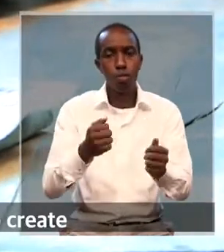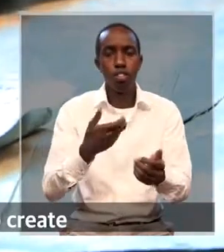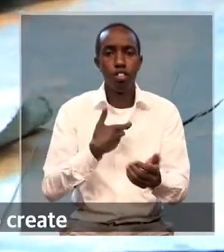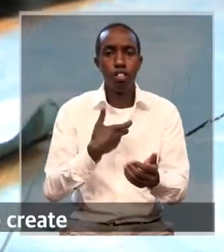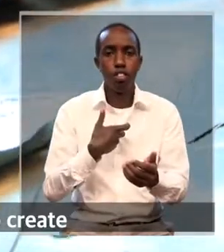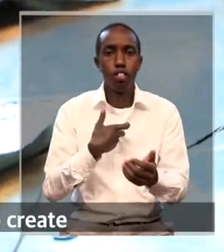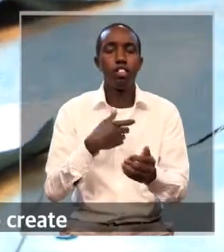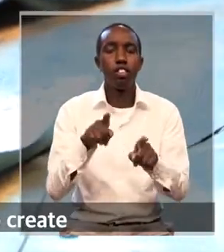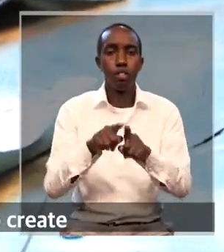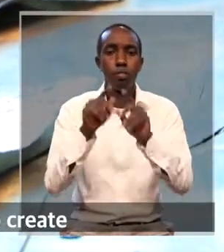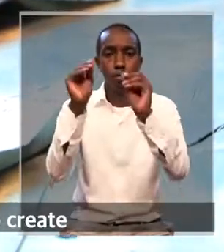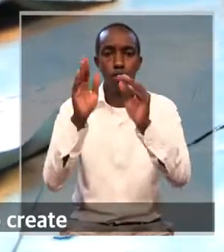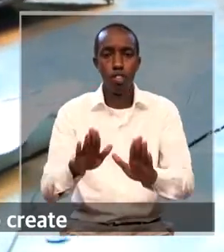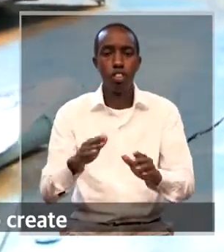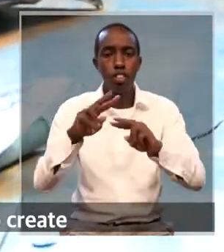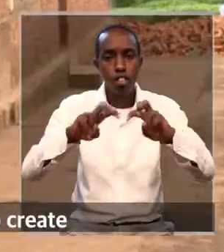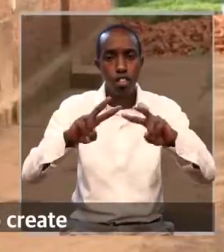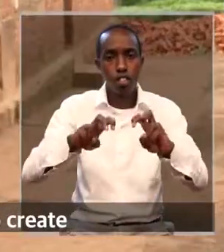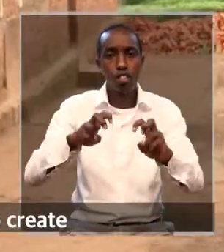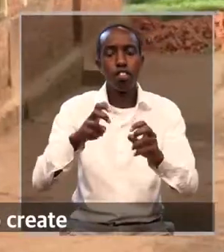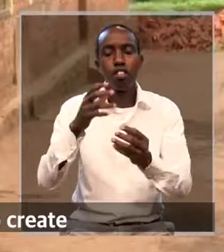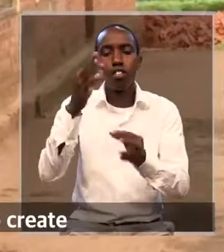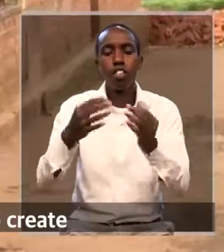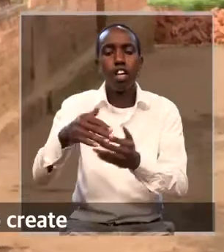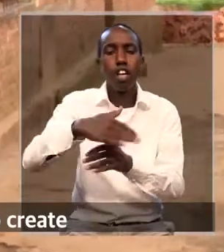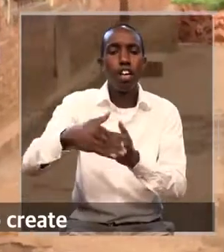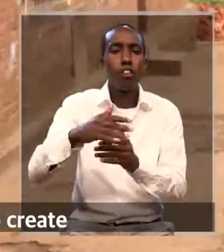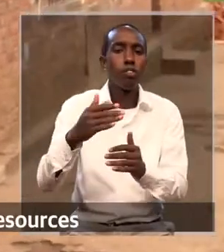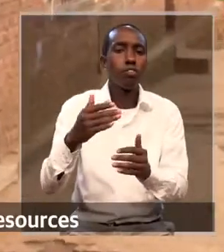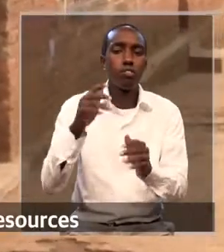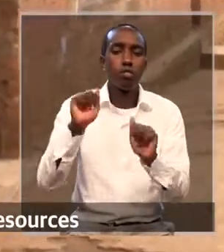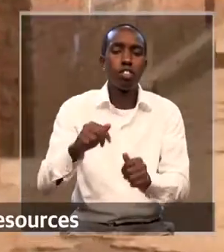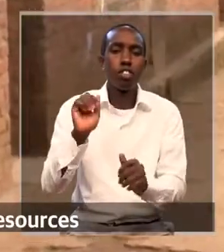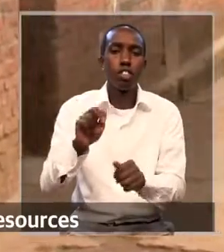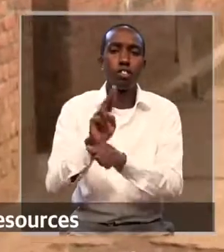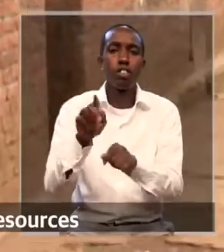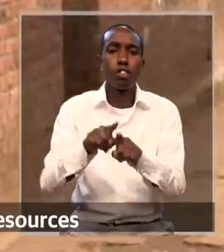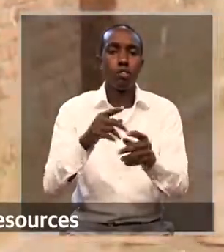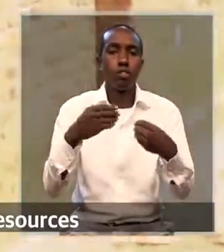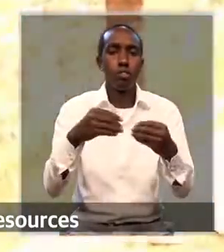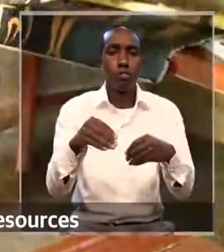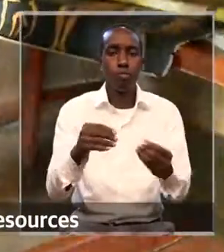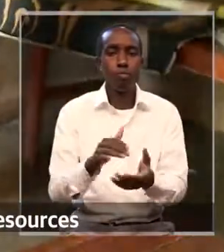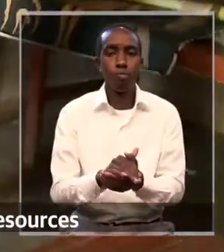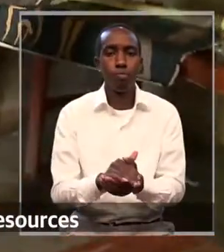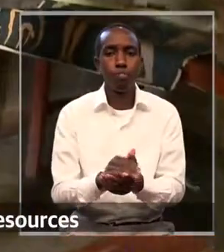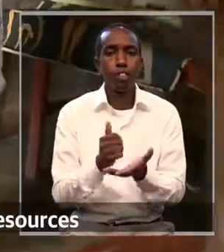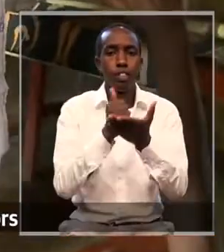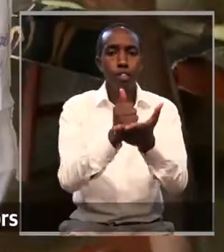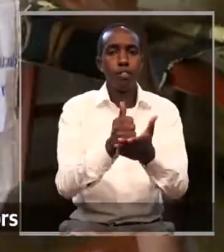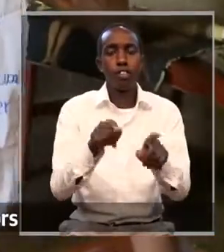ashobora kugira, n'umwarimu agashakashaka mu bintu bimuzengurutse ibyo ashobora gukoramo